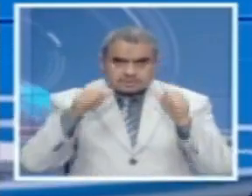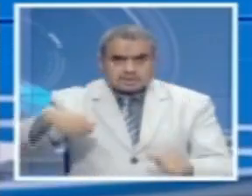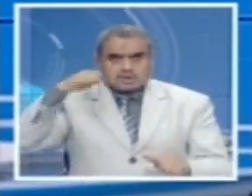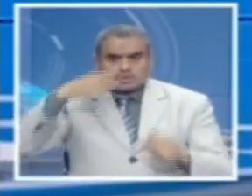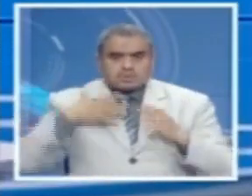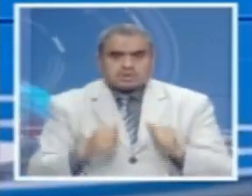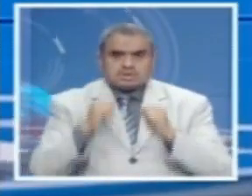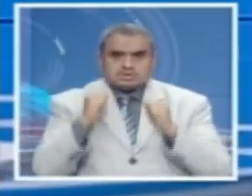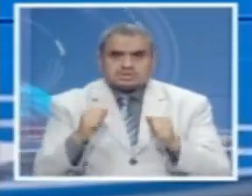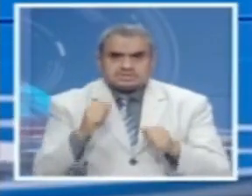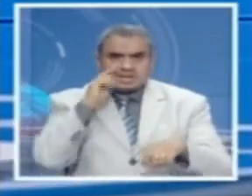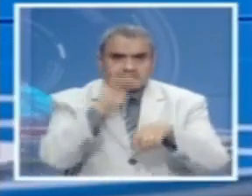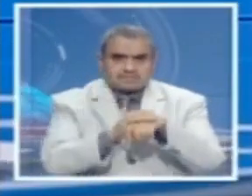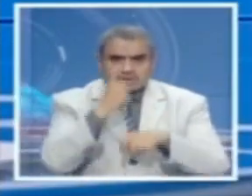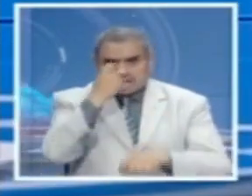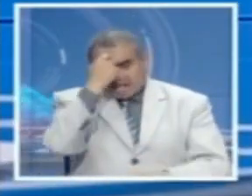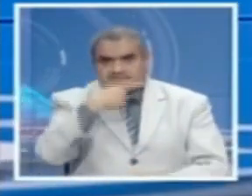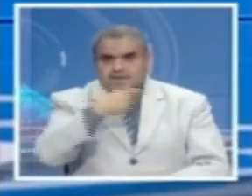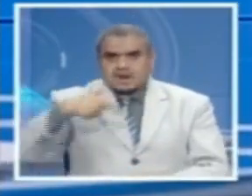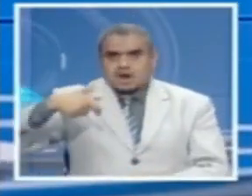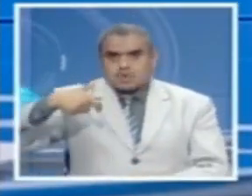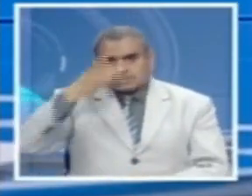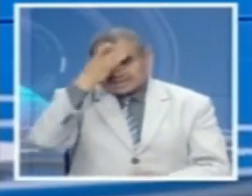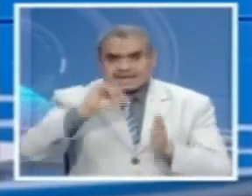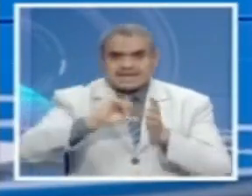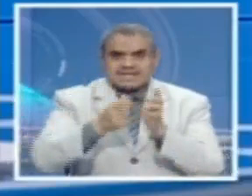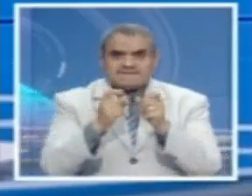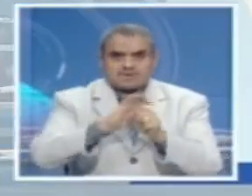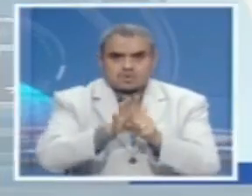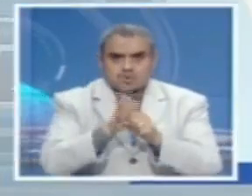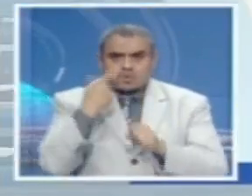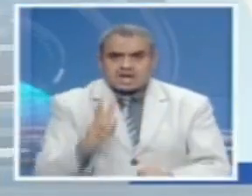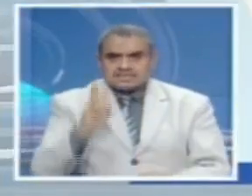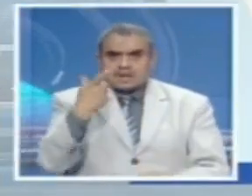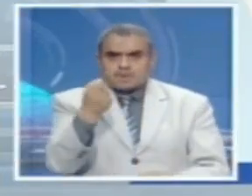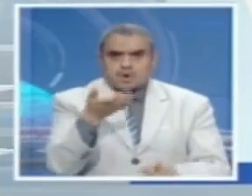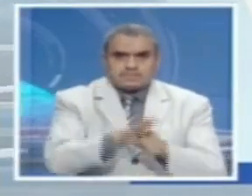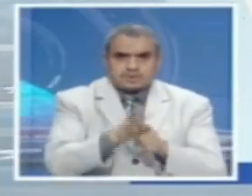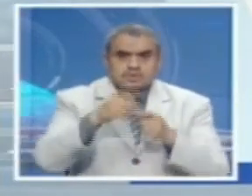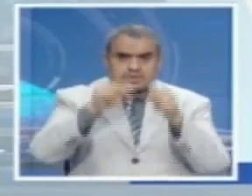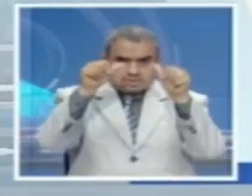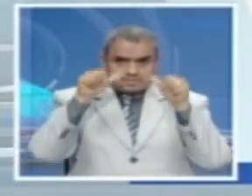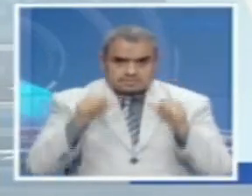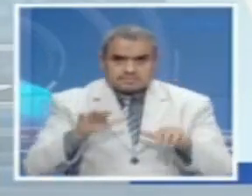أعلنت وزارة الصحة تسجيل 1160 إصابة جديدة و57 وفاة، كما أعلنت خروج